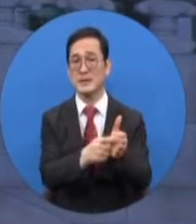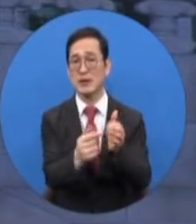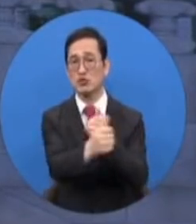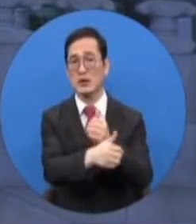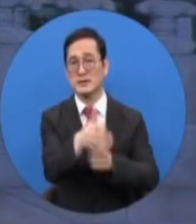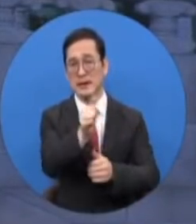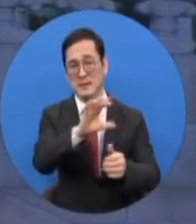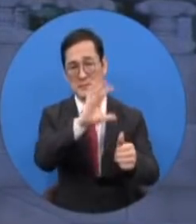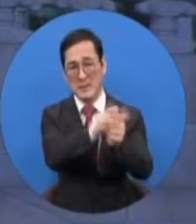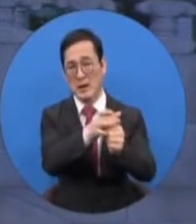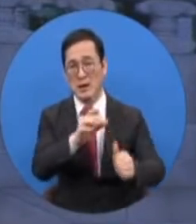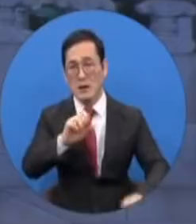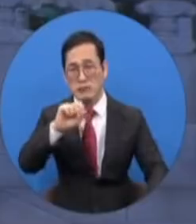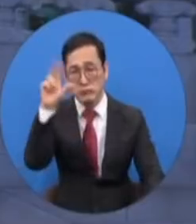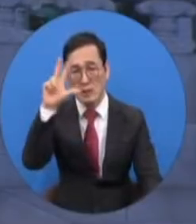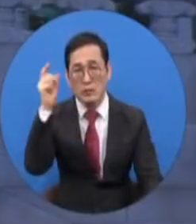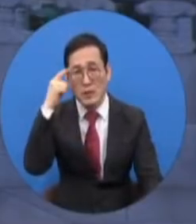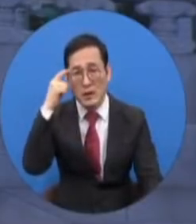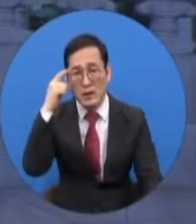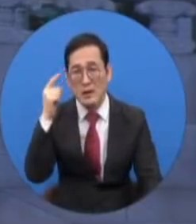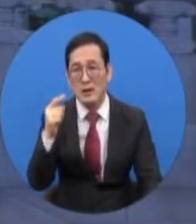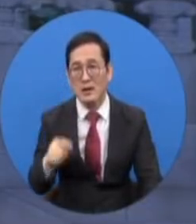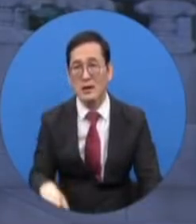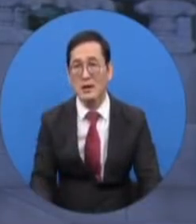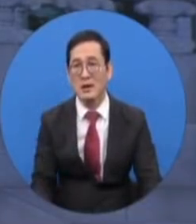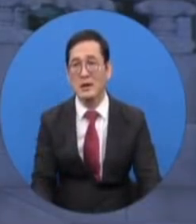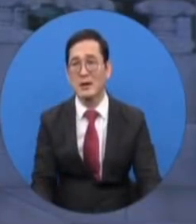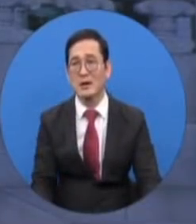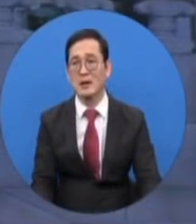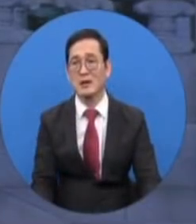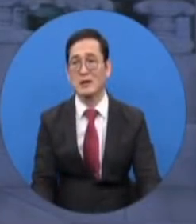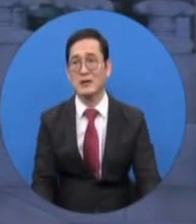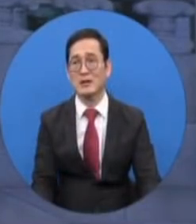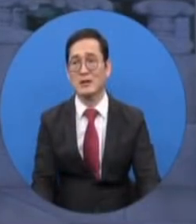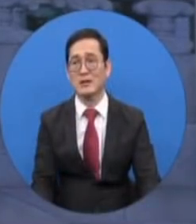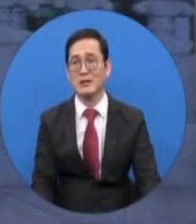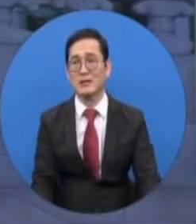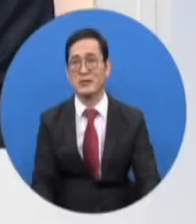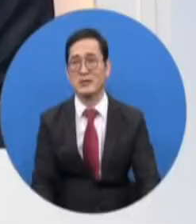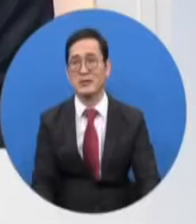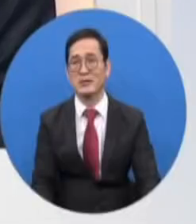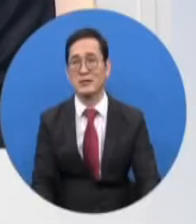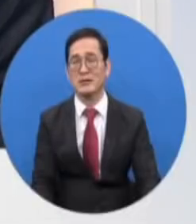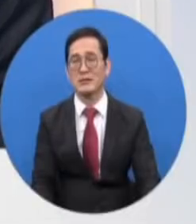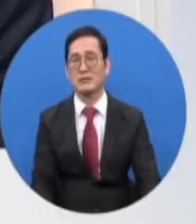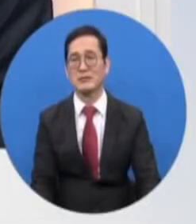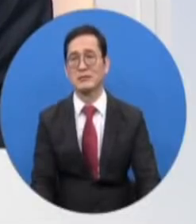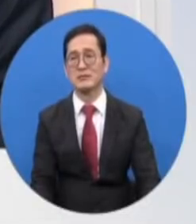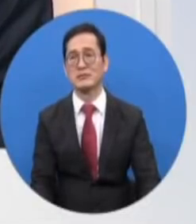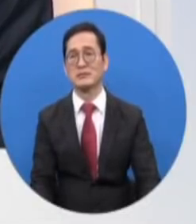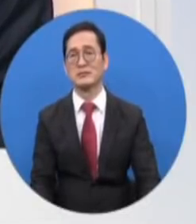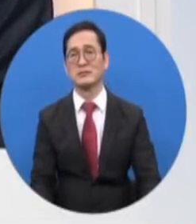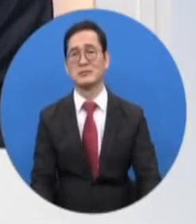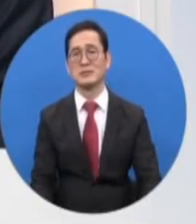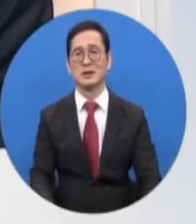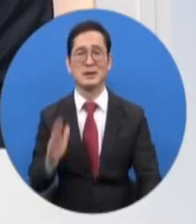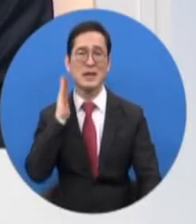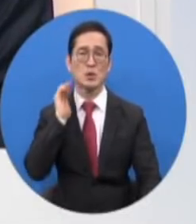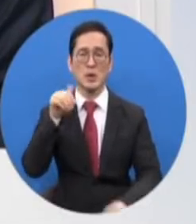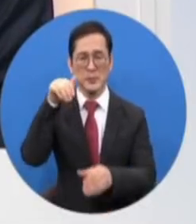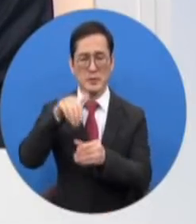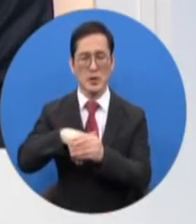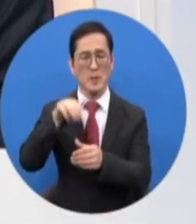보다가 당내에서 왜 책임 있는 지도부가 비대위원장을 하냐라는 게 반발의